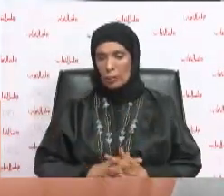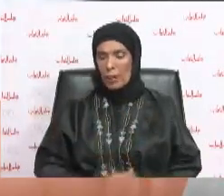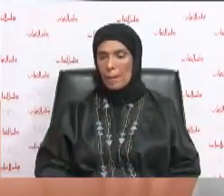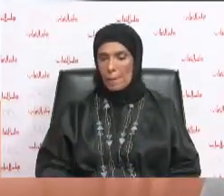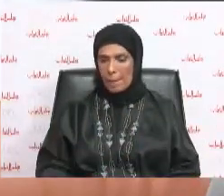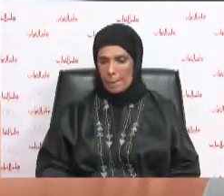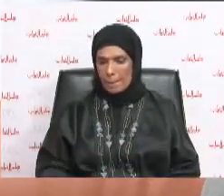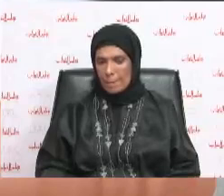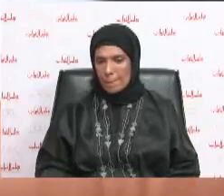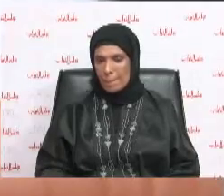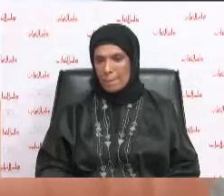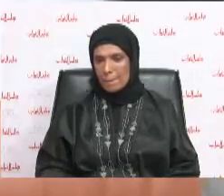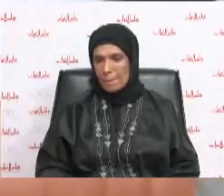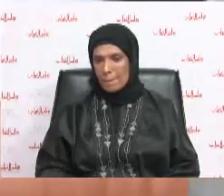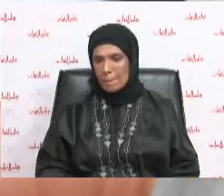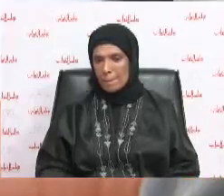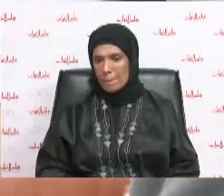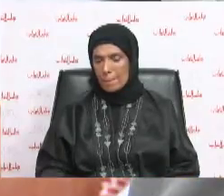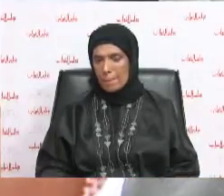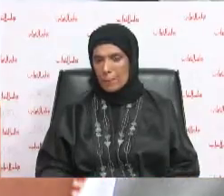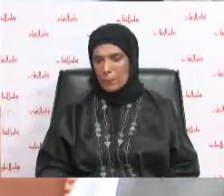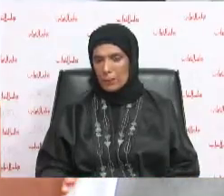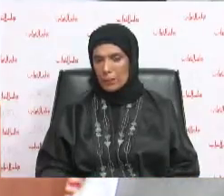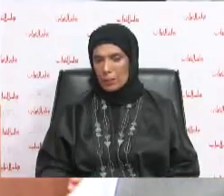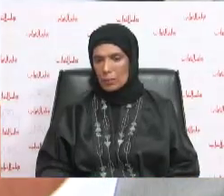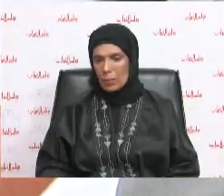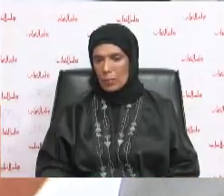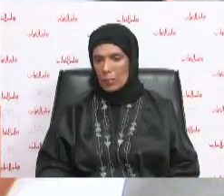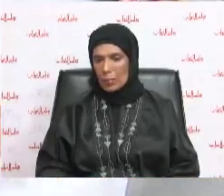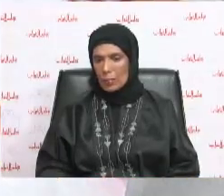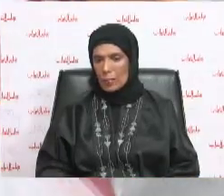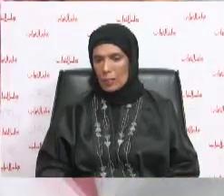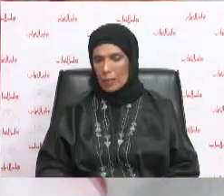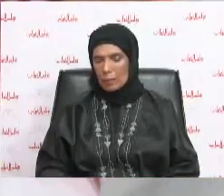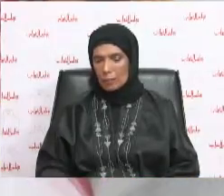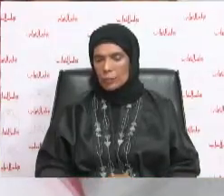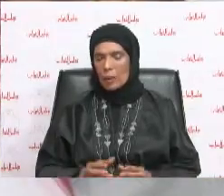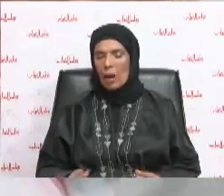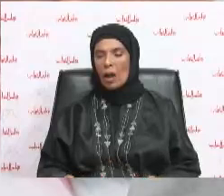الجغرافيا البحرينية وأترك الدول المجاورة اللي أنا ممكن أنشط